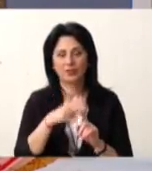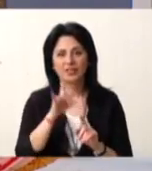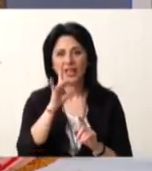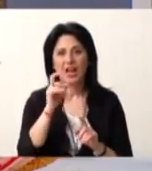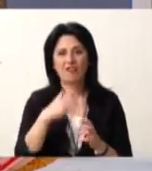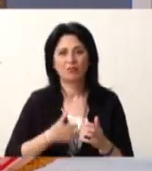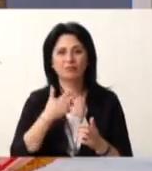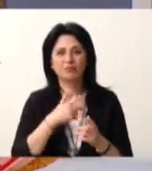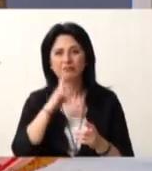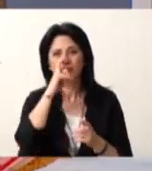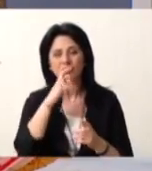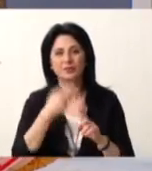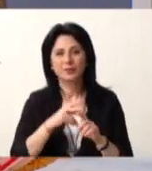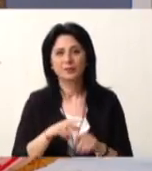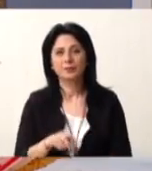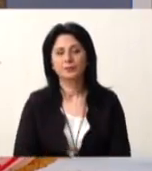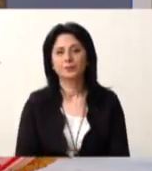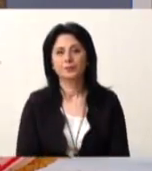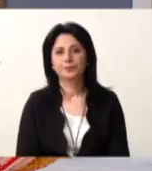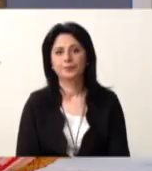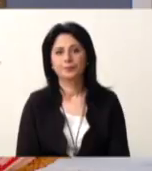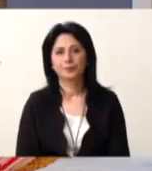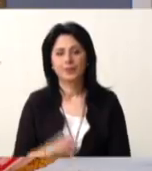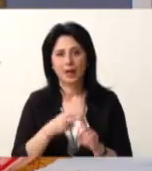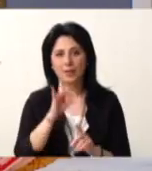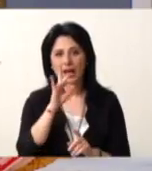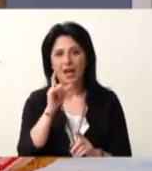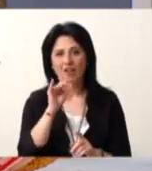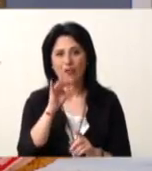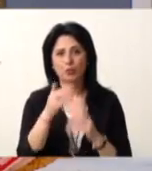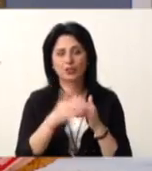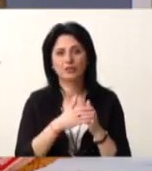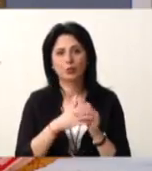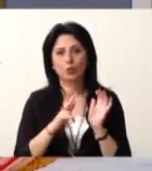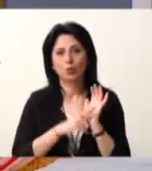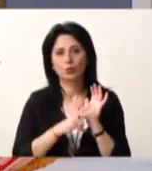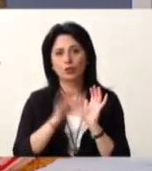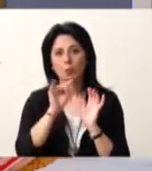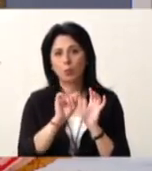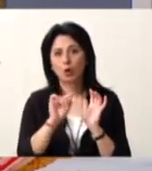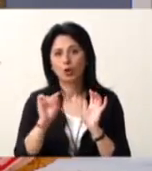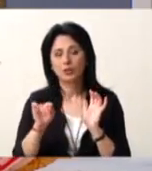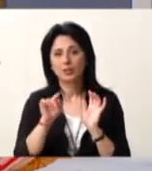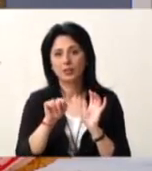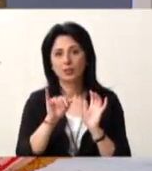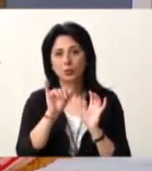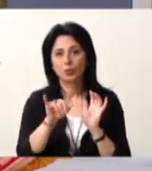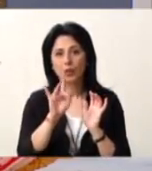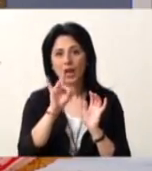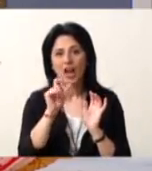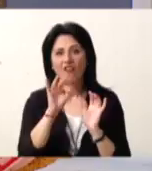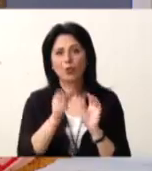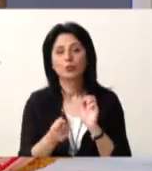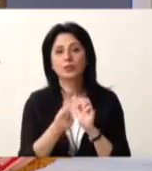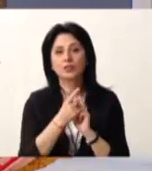ანუ ეს ატყორცნა. ამ რეფლუქსიდან დაახლოებით 80% ეს რეფლუქსი